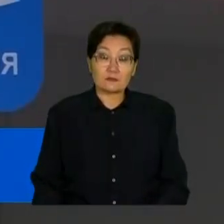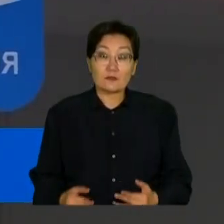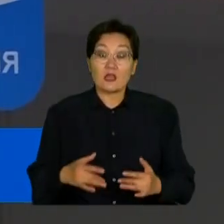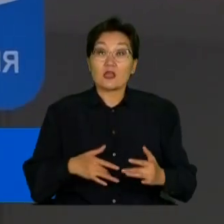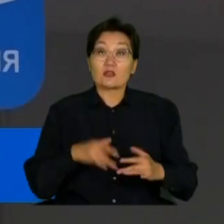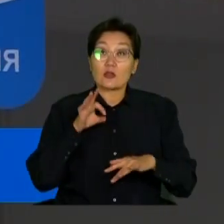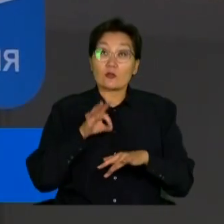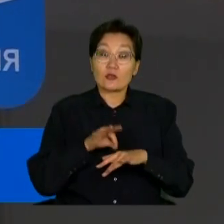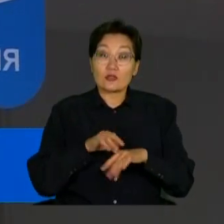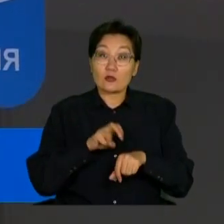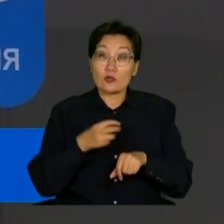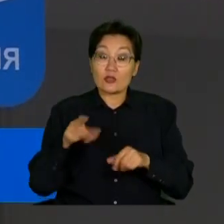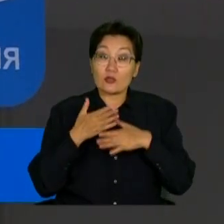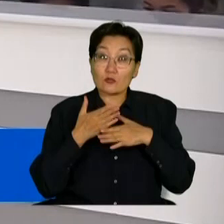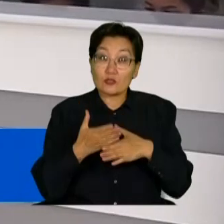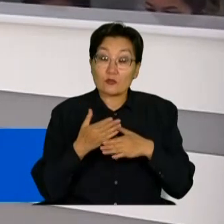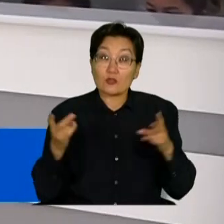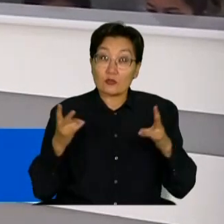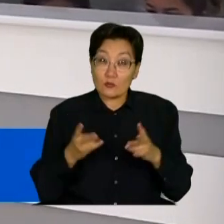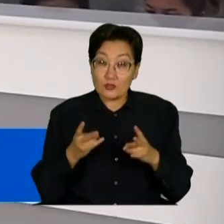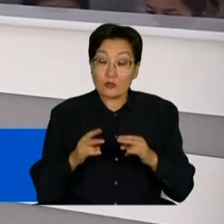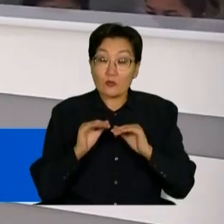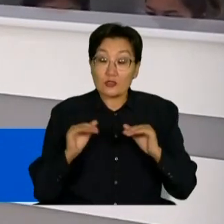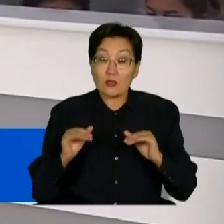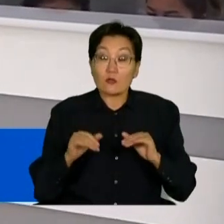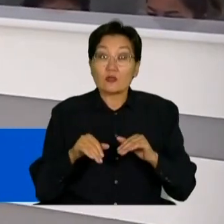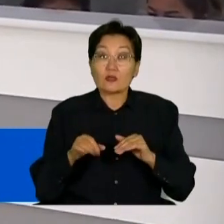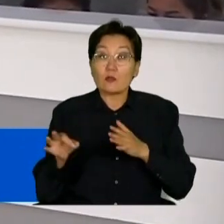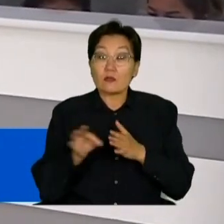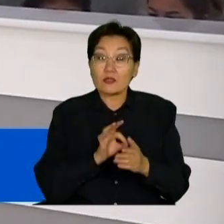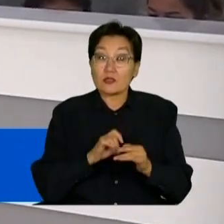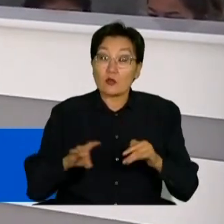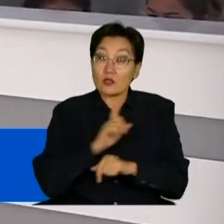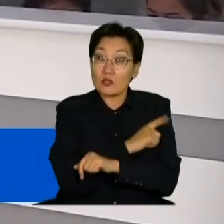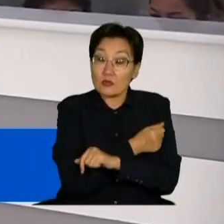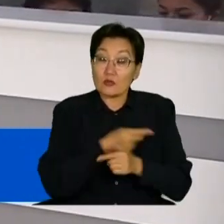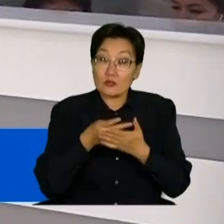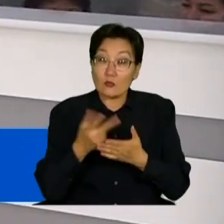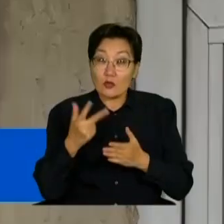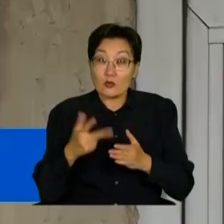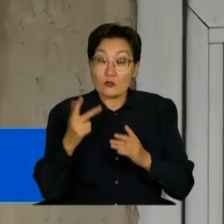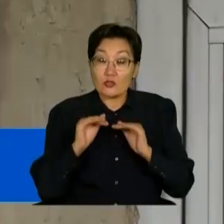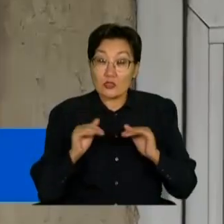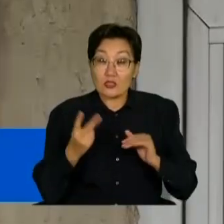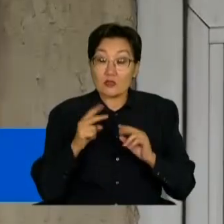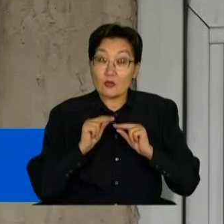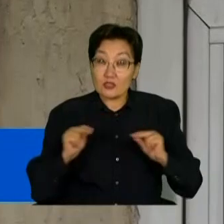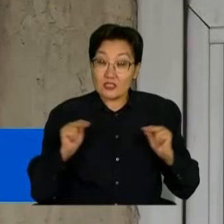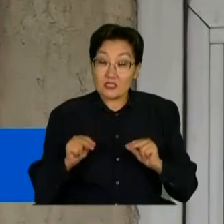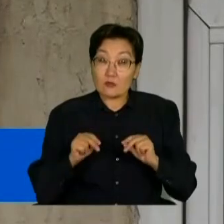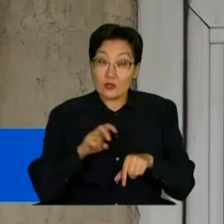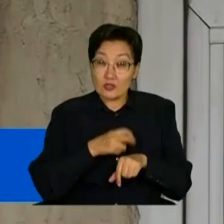Асқазан ауырып, ақ халаттылардың көмегіне мұқтаж болғандар бірден аудандық ауруханаға барыпты. 33 бүлдіршін мен 2 мұғалімді